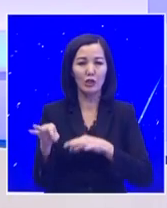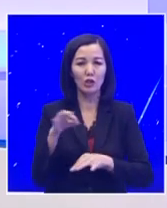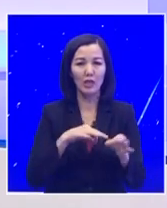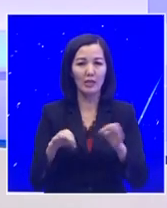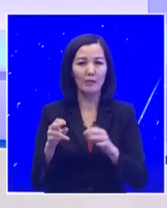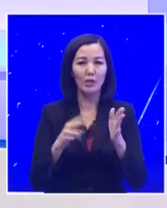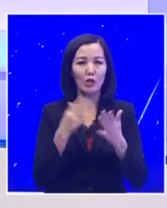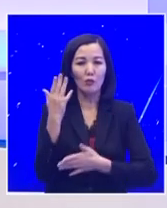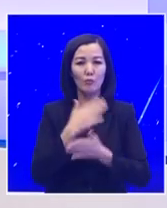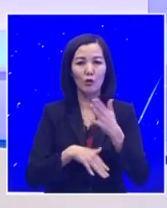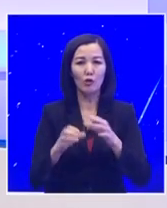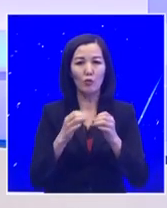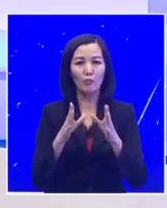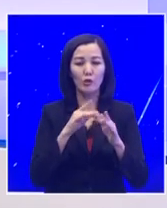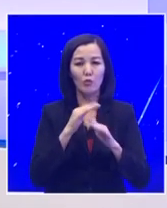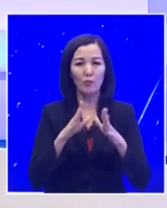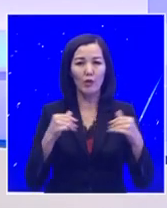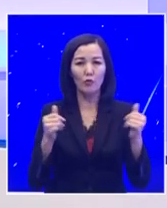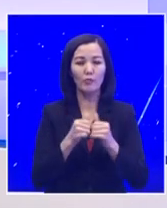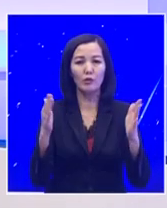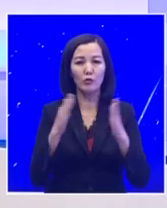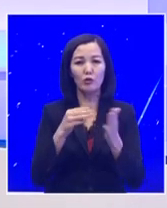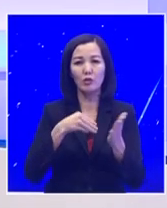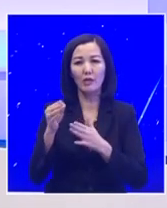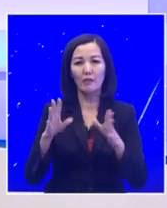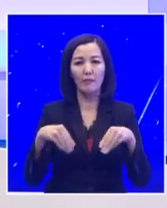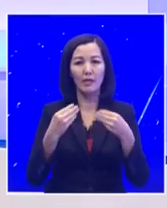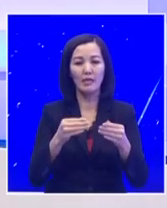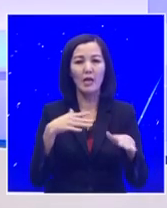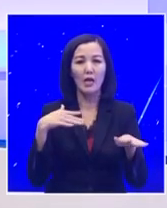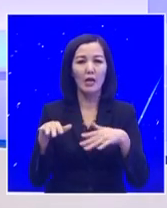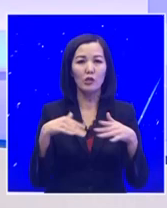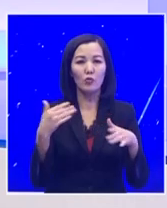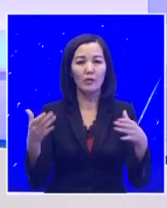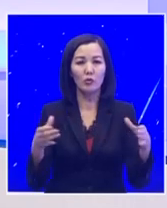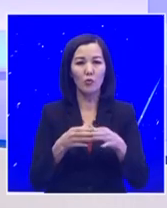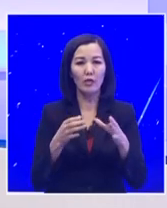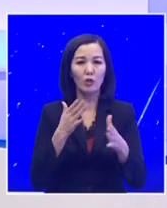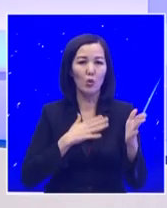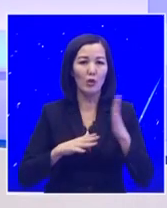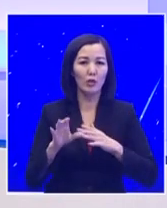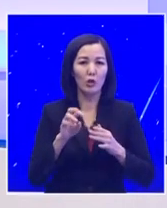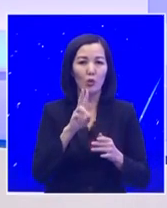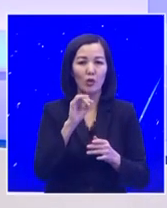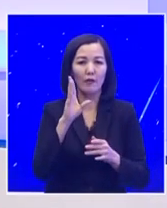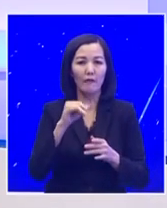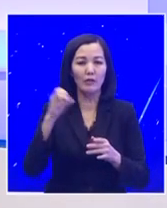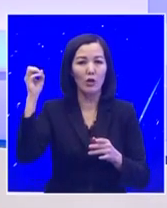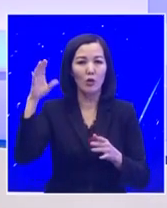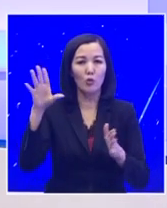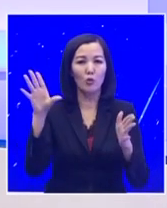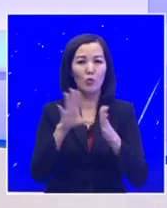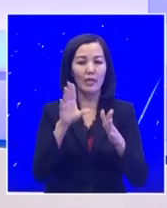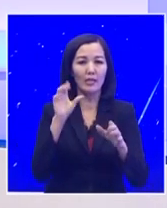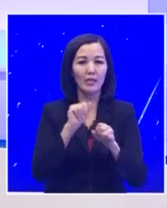мүгедекке, 15 көпбалалы отбасына баспана сатып әперді. Әлжуаз әлеуметті қуантқан Юниверс Күн Қуат Энерджи компаниясы